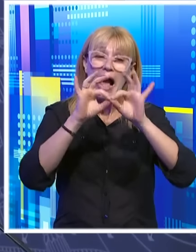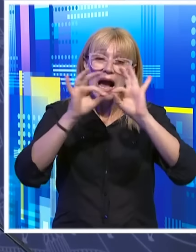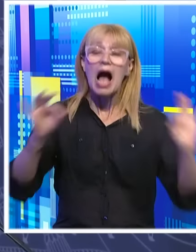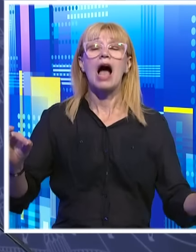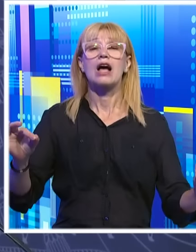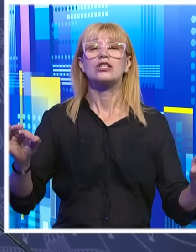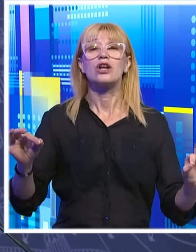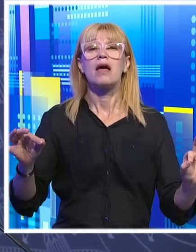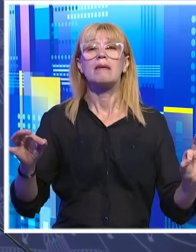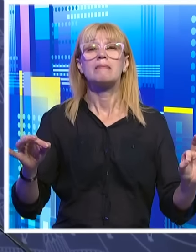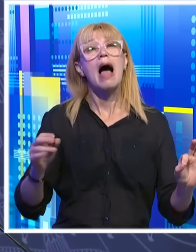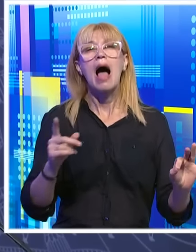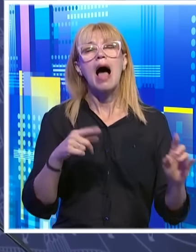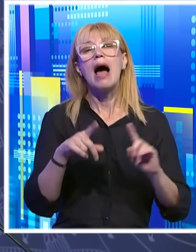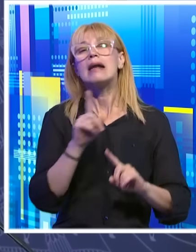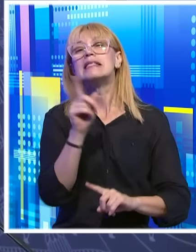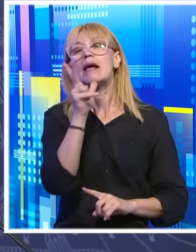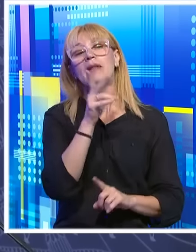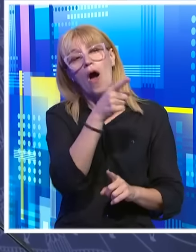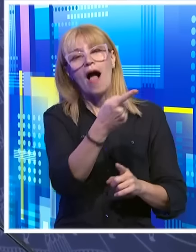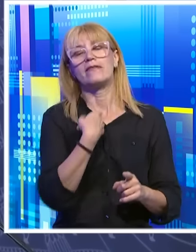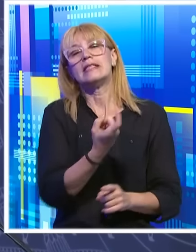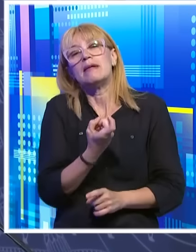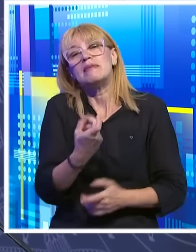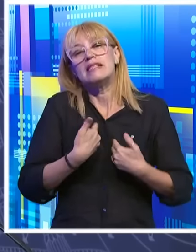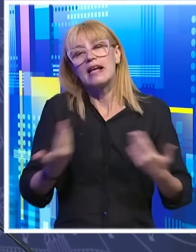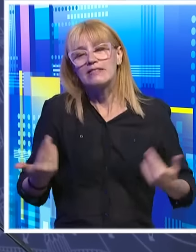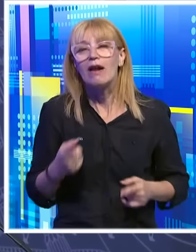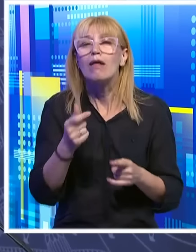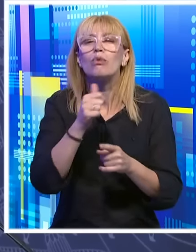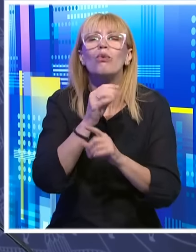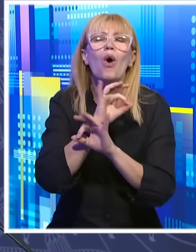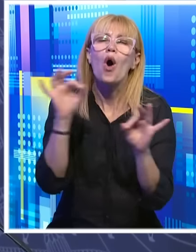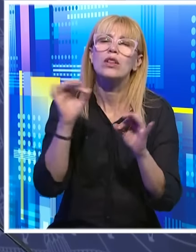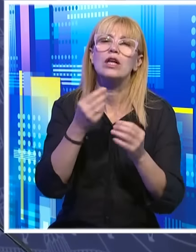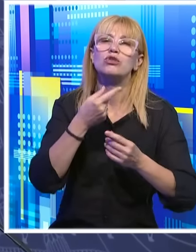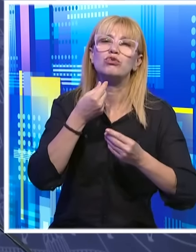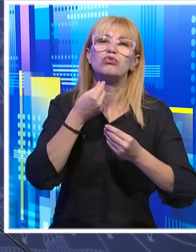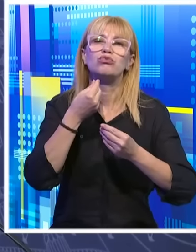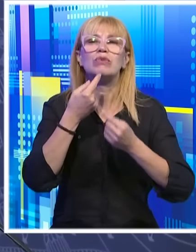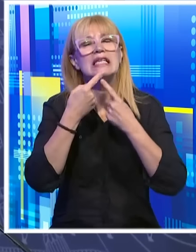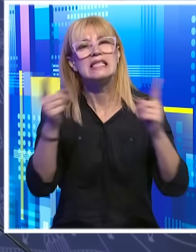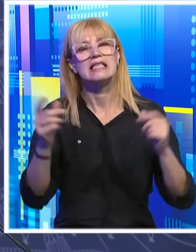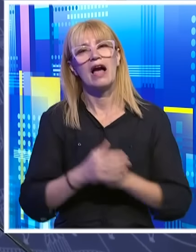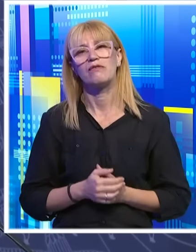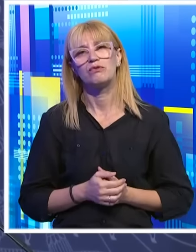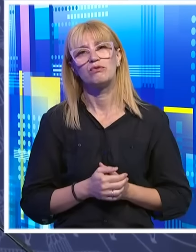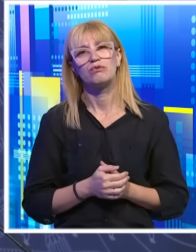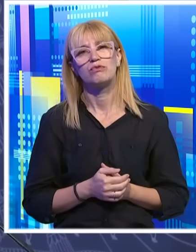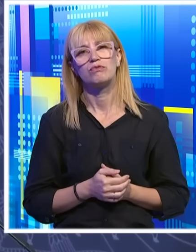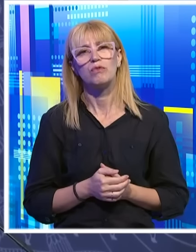a nisam imao nameru, ali evo, vi ste to učinili, jednu izvanrednu izjavu, ništa ne kritikujem, skoro sve bih